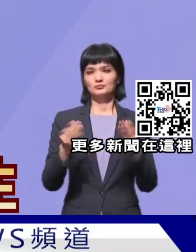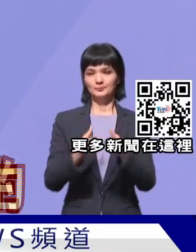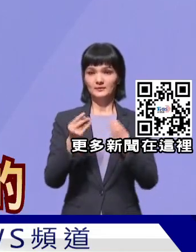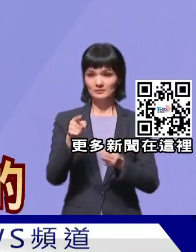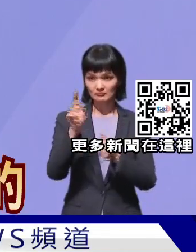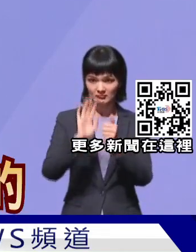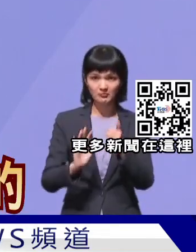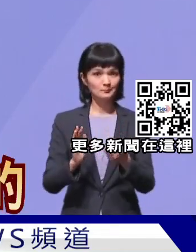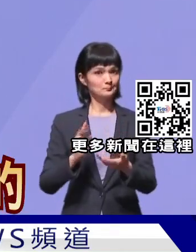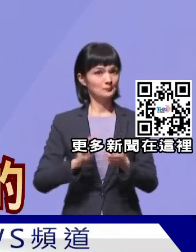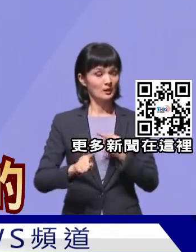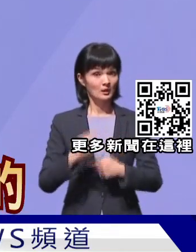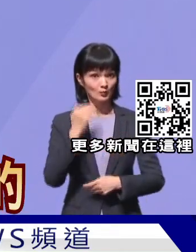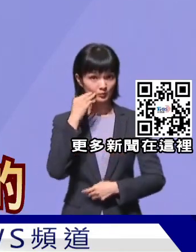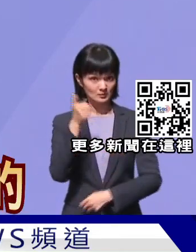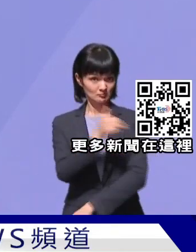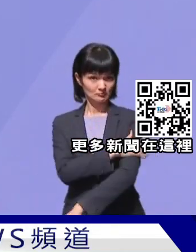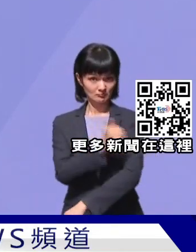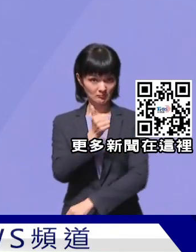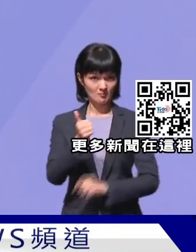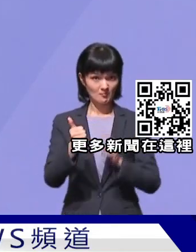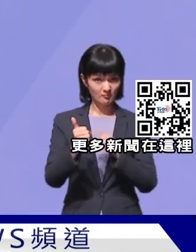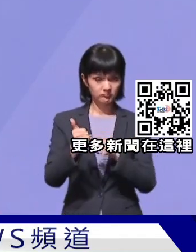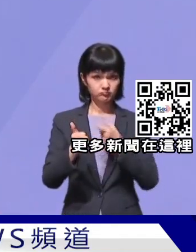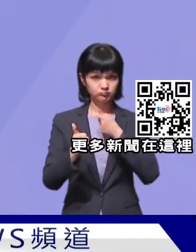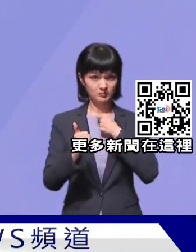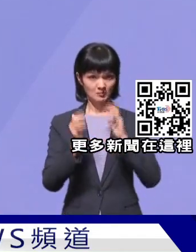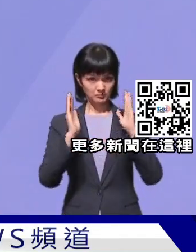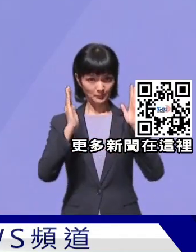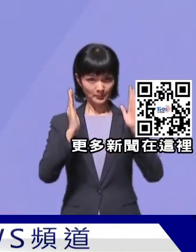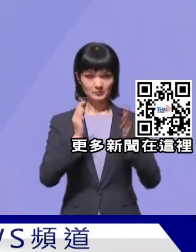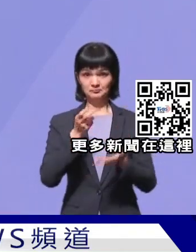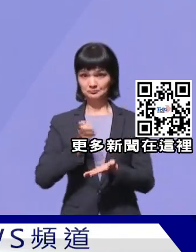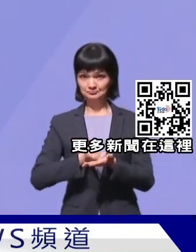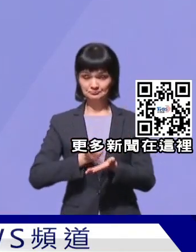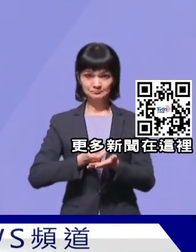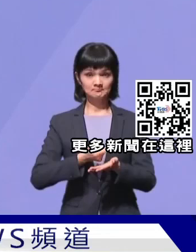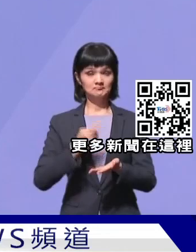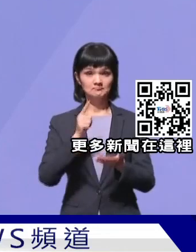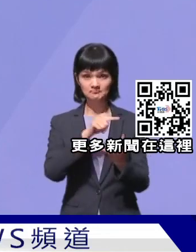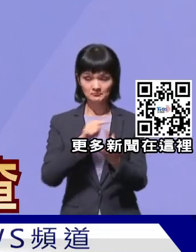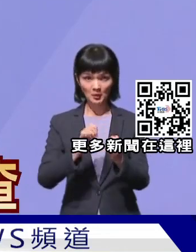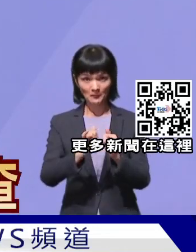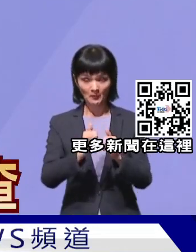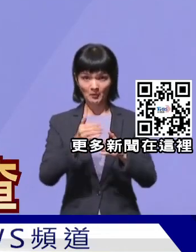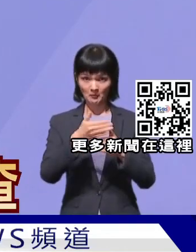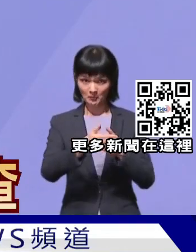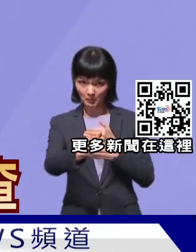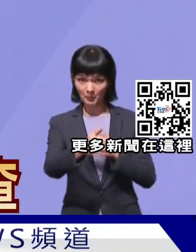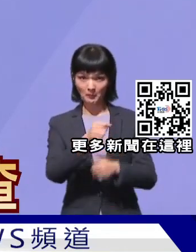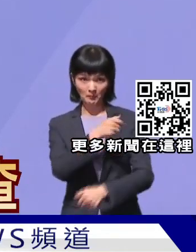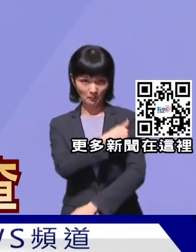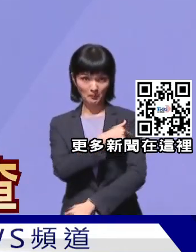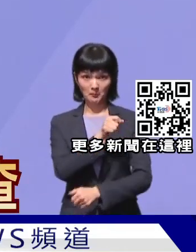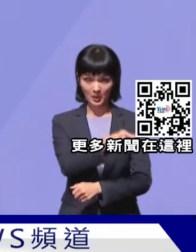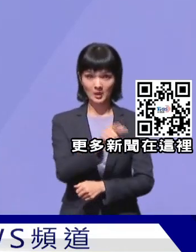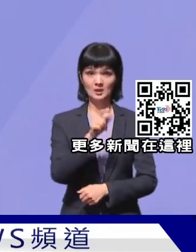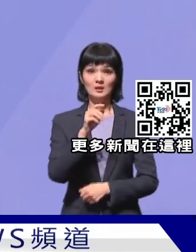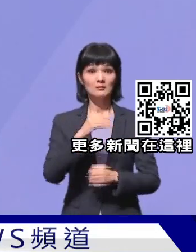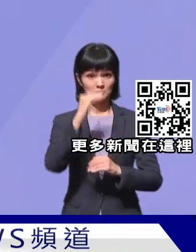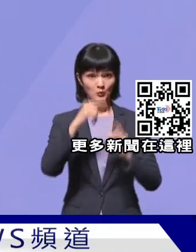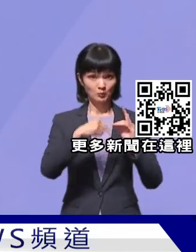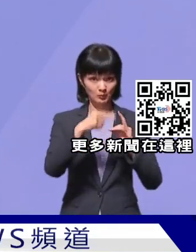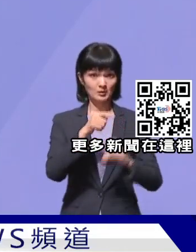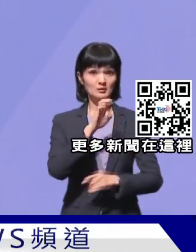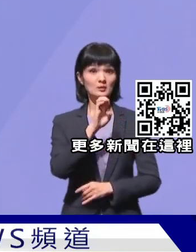时中先生，你好好的、清清楚楚的把人民对于疫苗采购整个过程，包括高端 EUA 的审查，能够